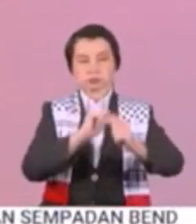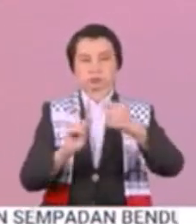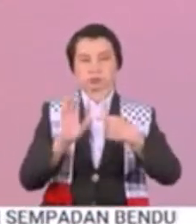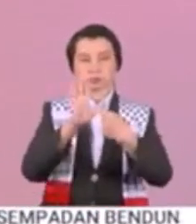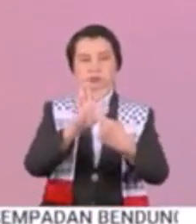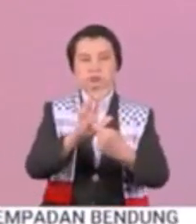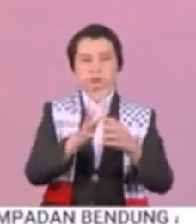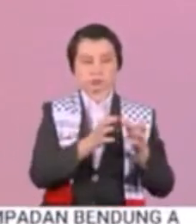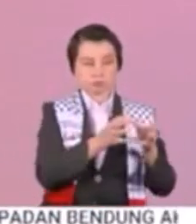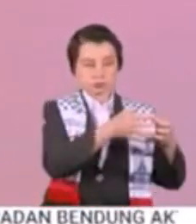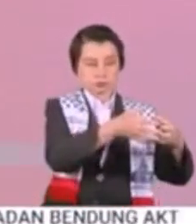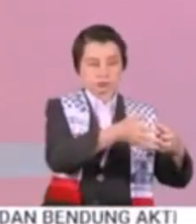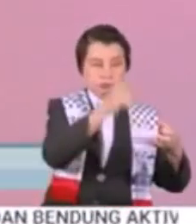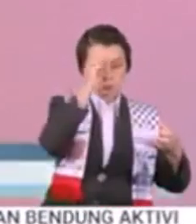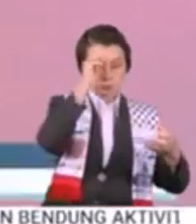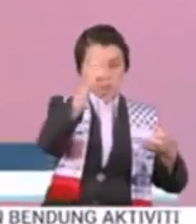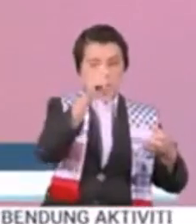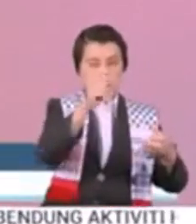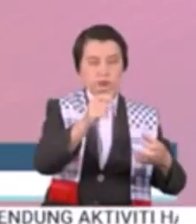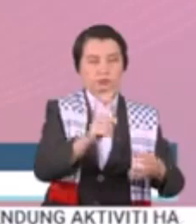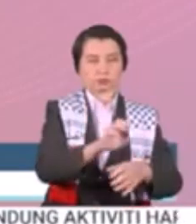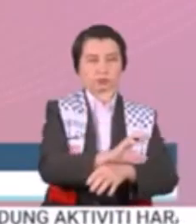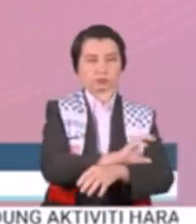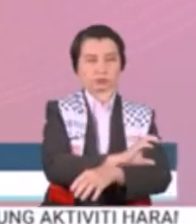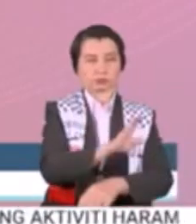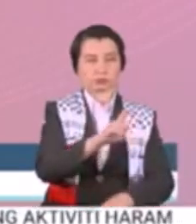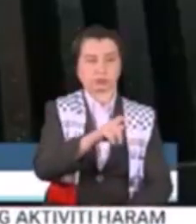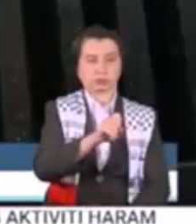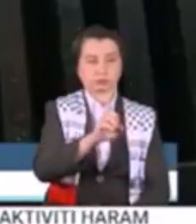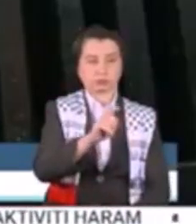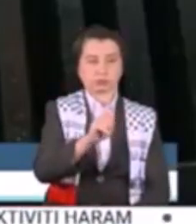dipersembahkan Perkumpulan Teater Terengganu Komputer.